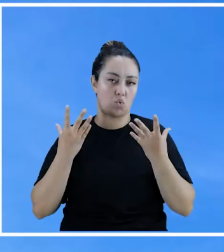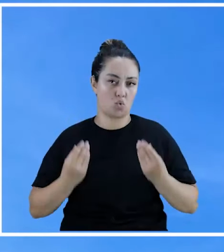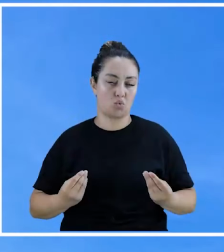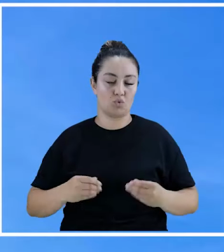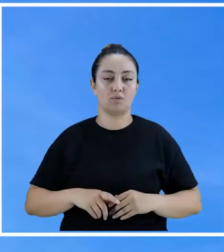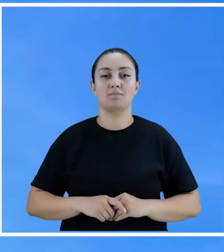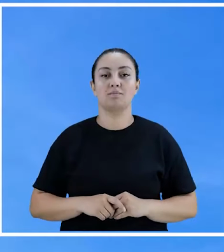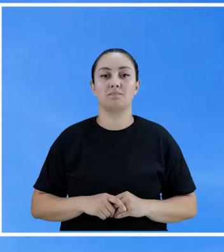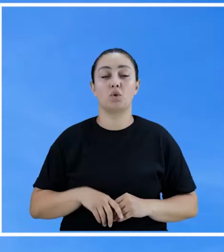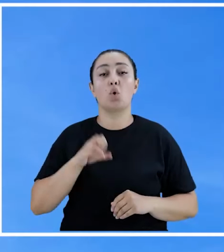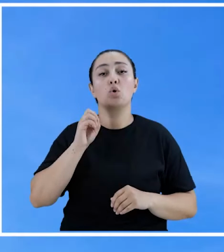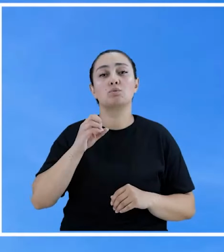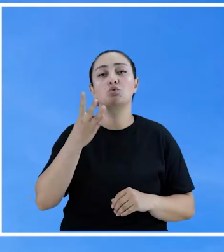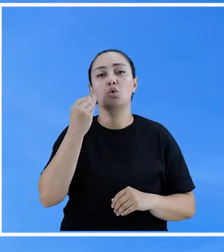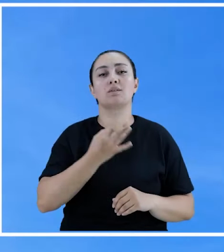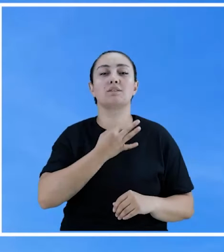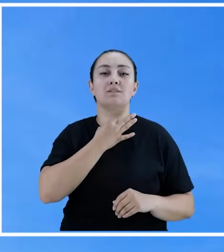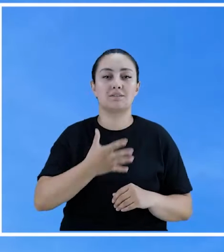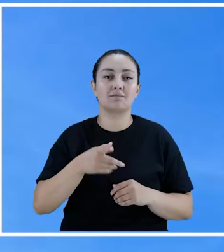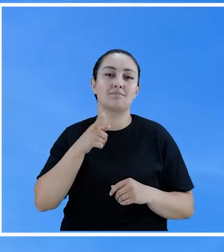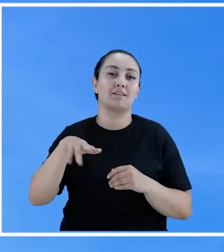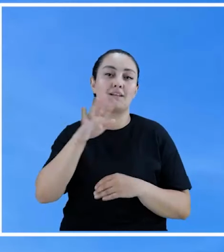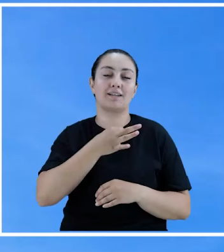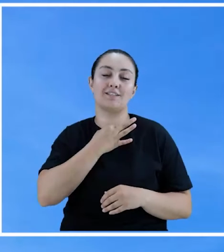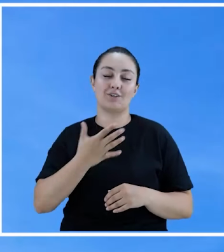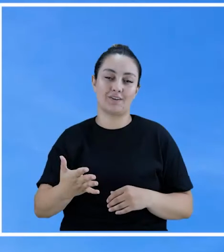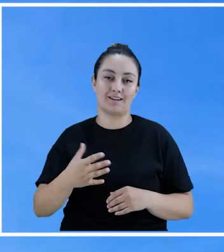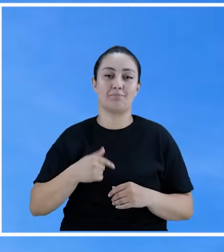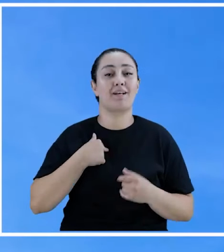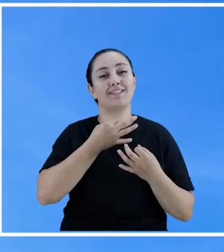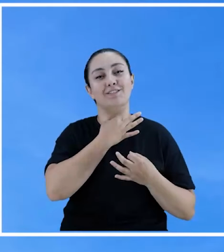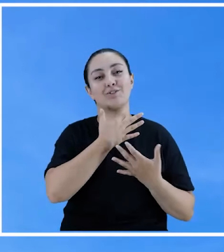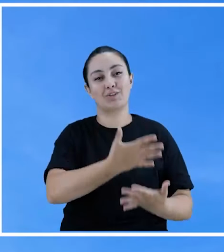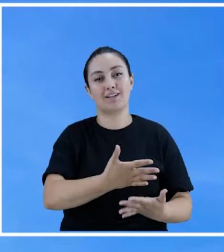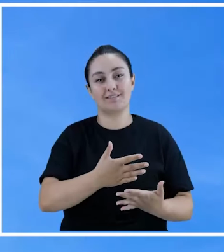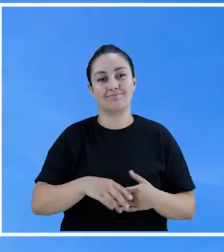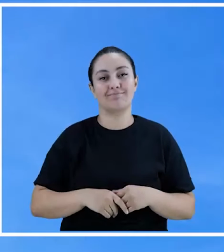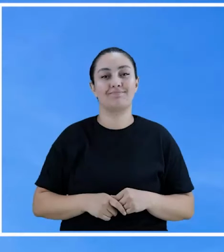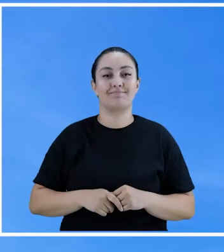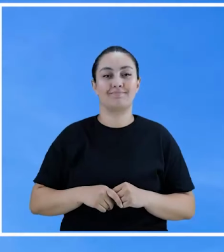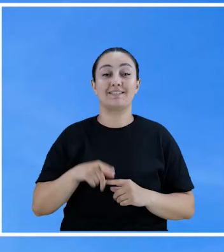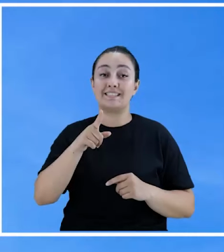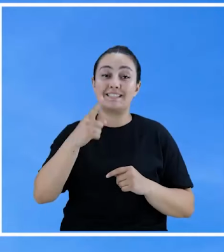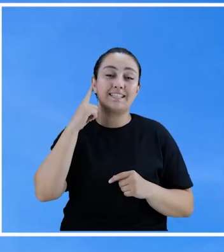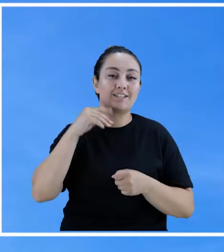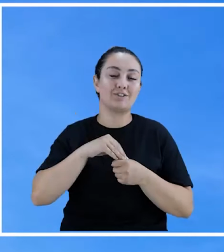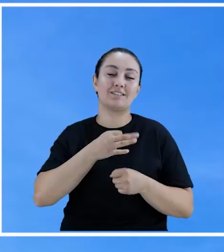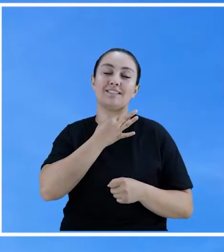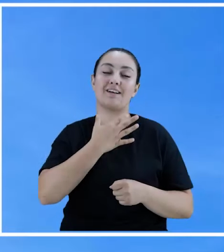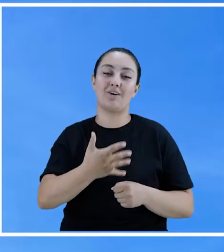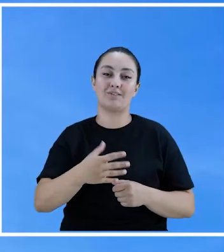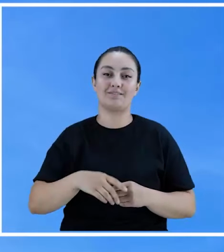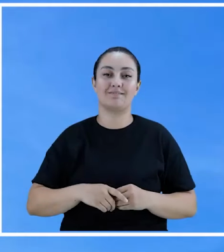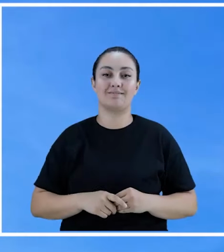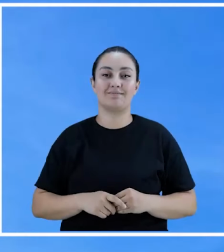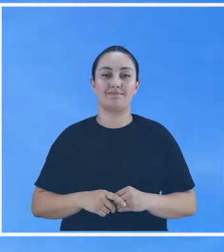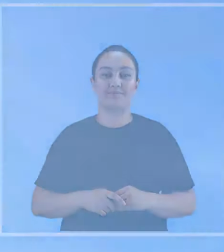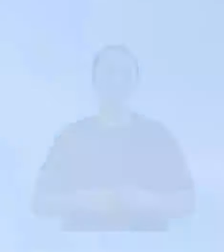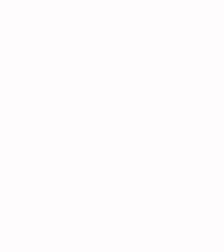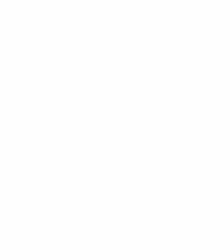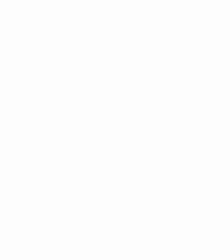ortaya çıkar. Hocam çok keyifli bir sohbet oldu. Çok teşekkür ederim. Ben teşekkür ederim beni misafir ettiğiniz için. Sağ olun.